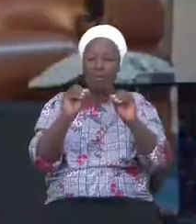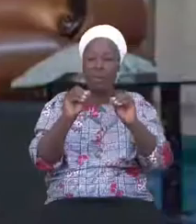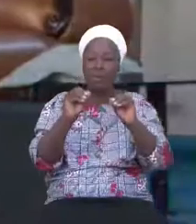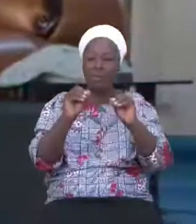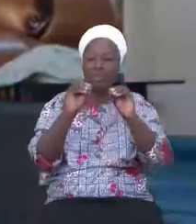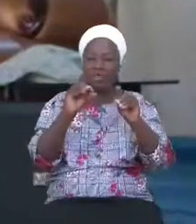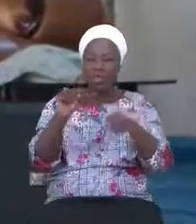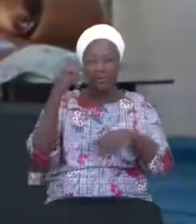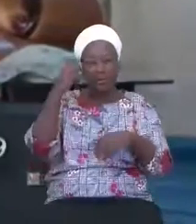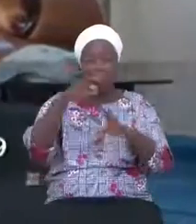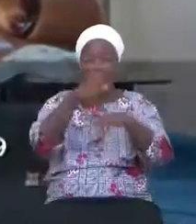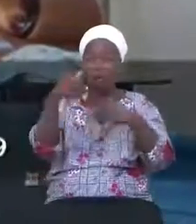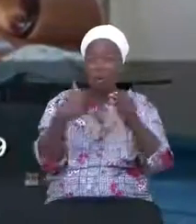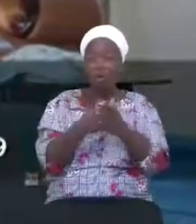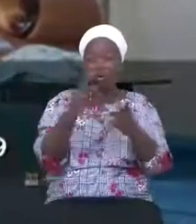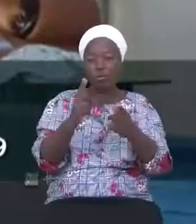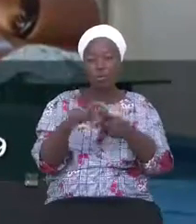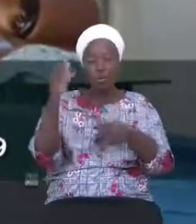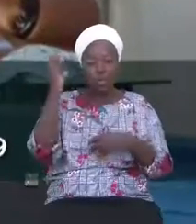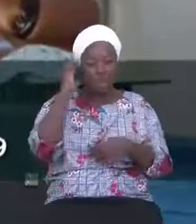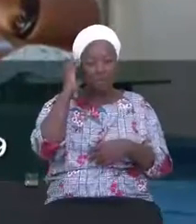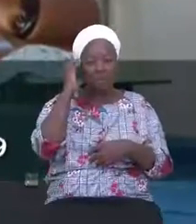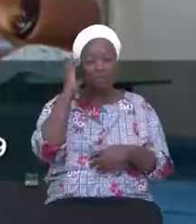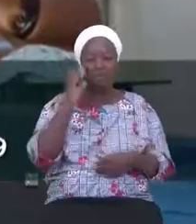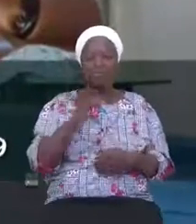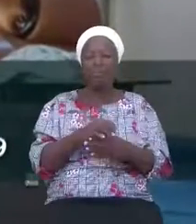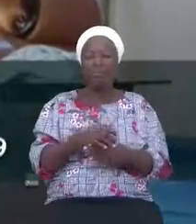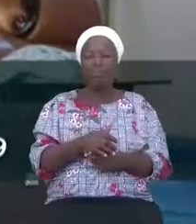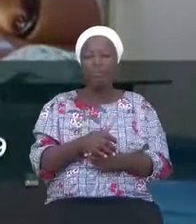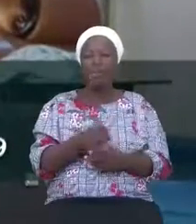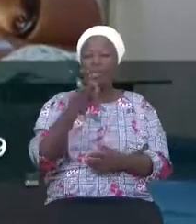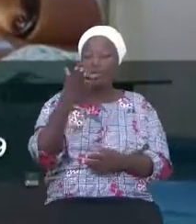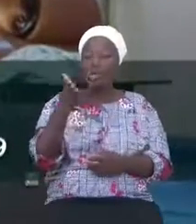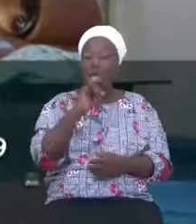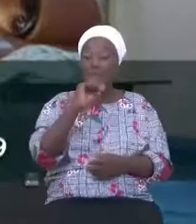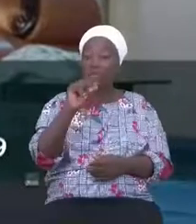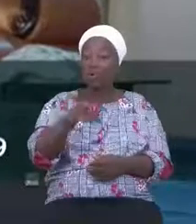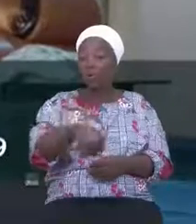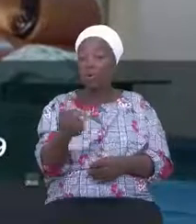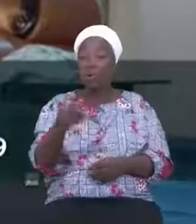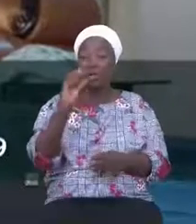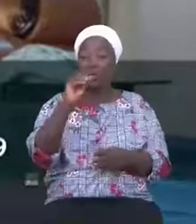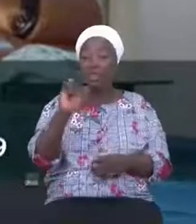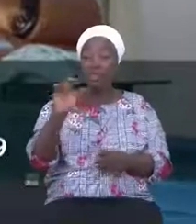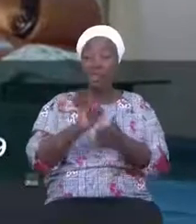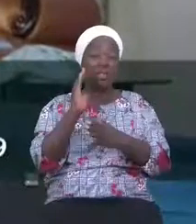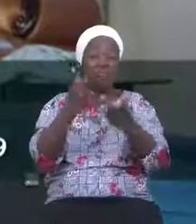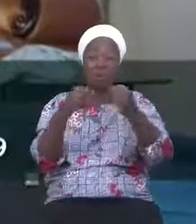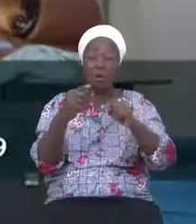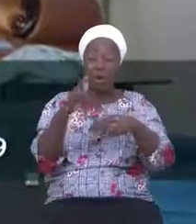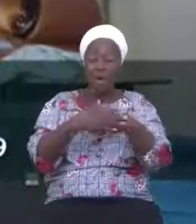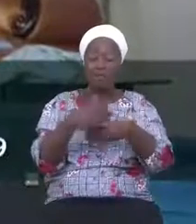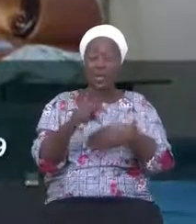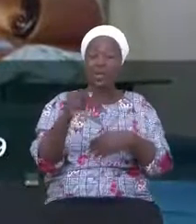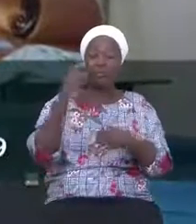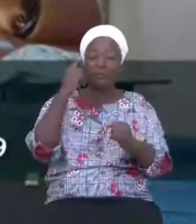message final pour que tous l'entendent. Il n'y a pas d'autre message qui viendra après